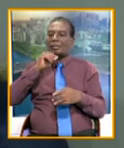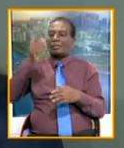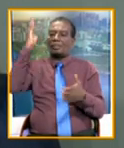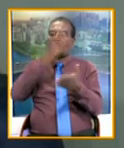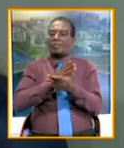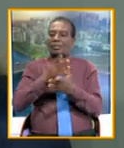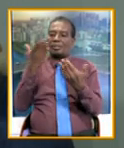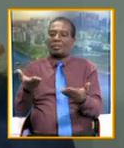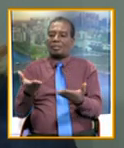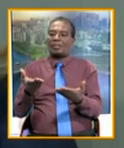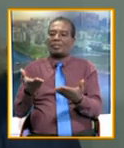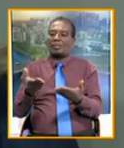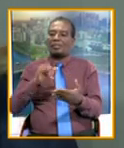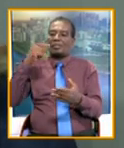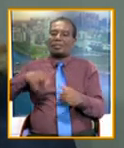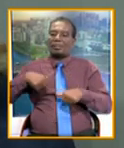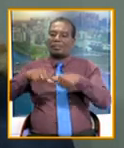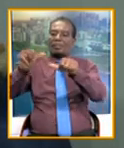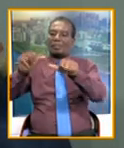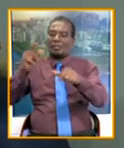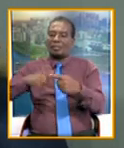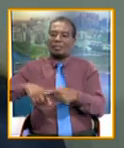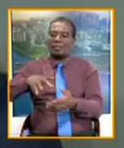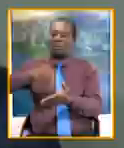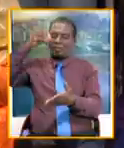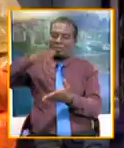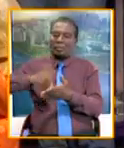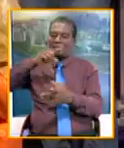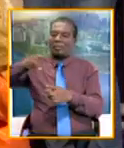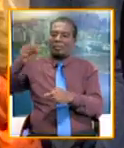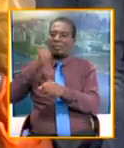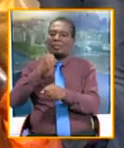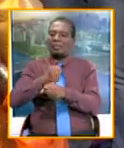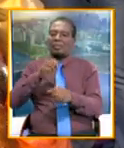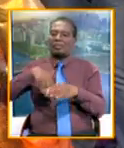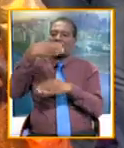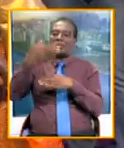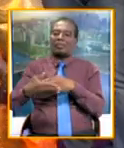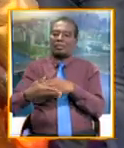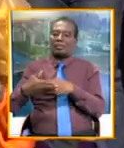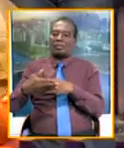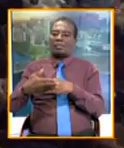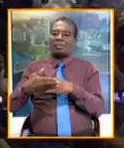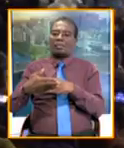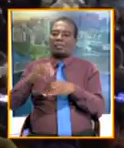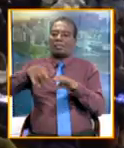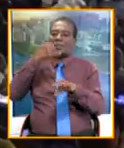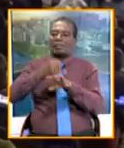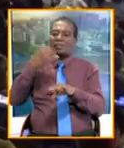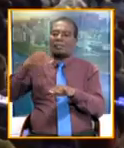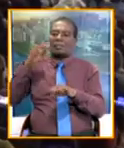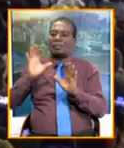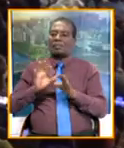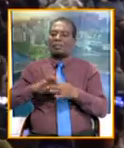s'arrêter ici. Il faut continuer à étudier son œuvre. Après Amadou Ampateba, l'Institut français de